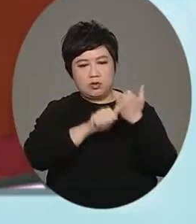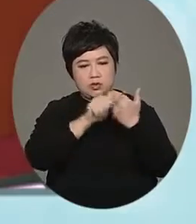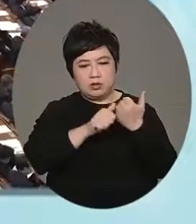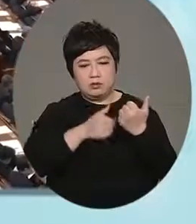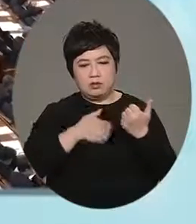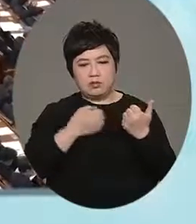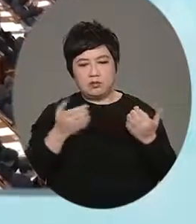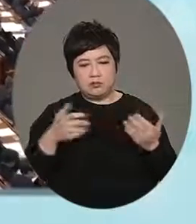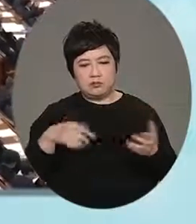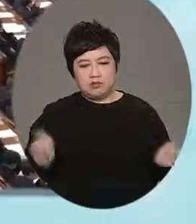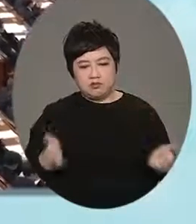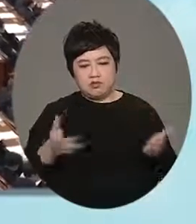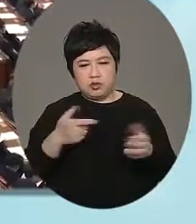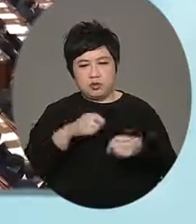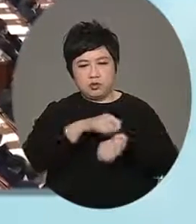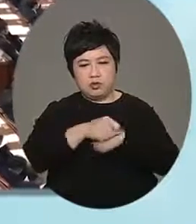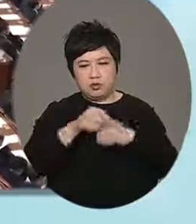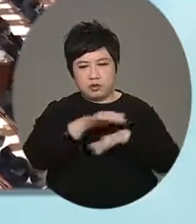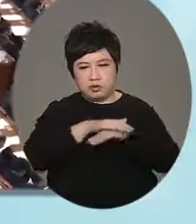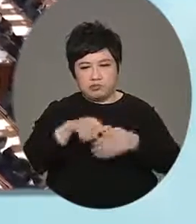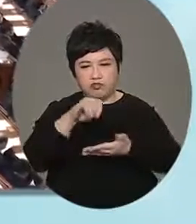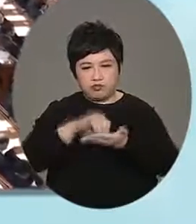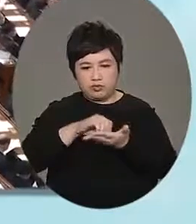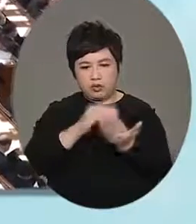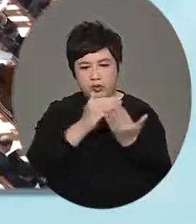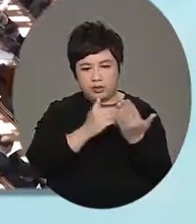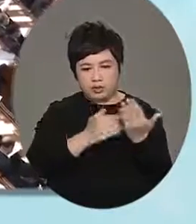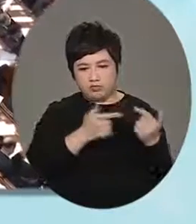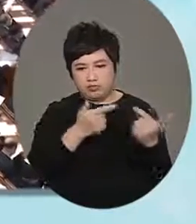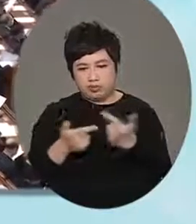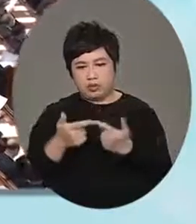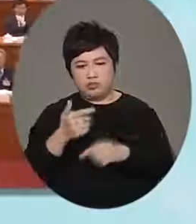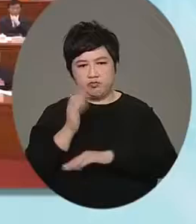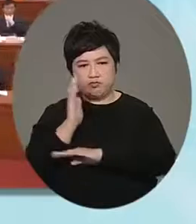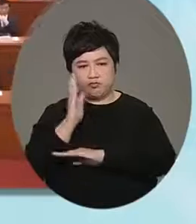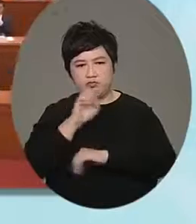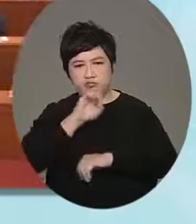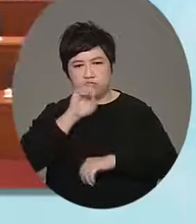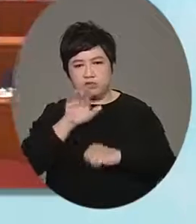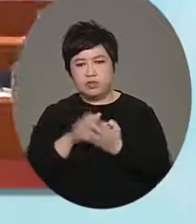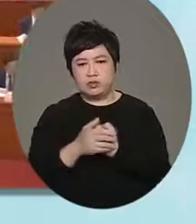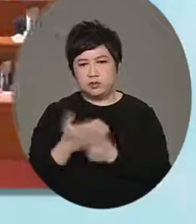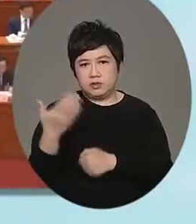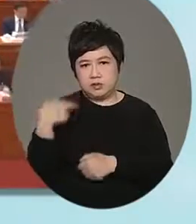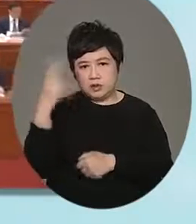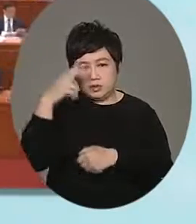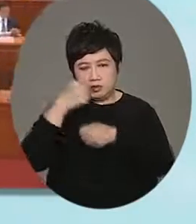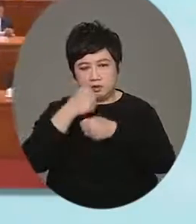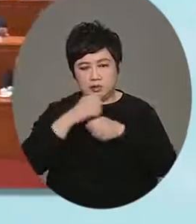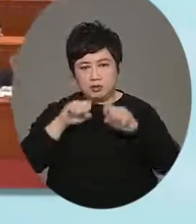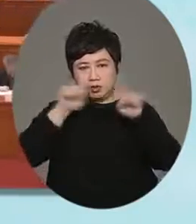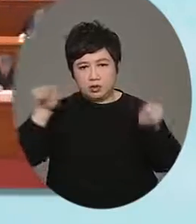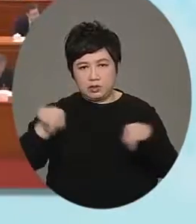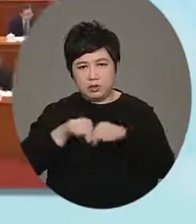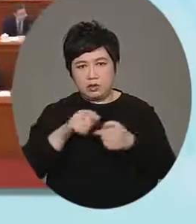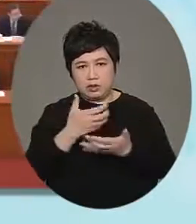繞推動香港國安法制定實施等持續發生。 以往经常在工作报告有提及的一